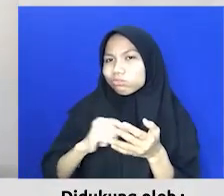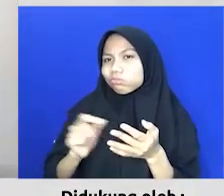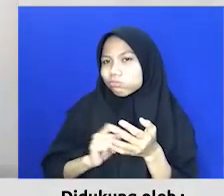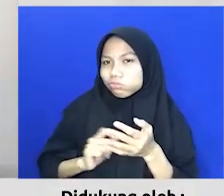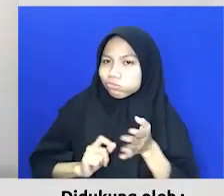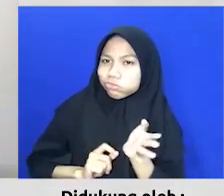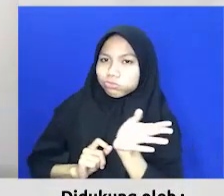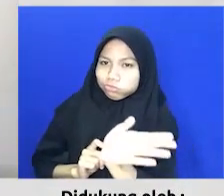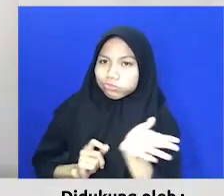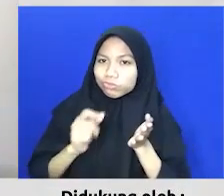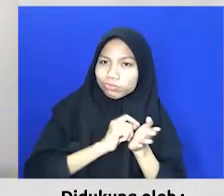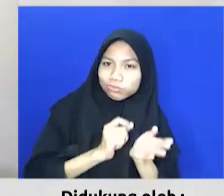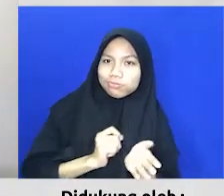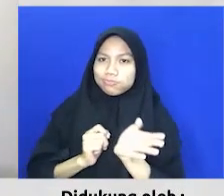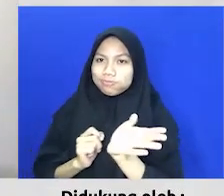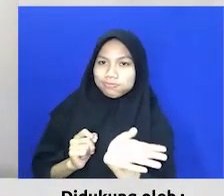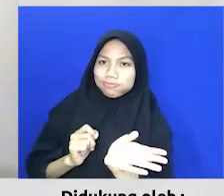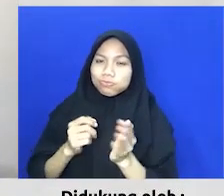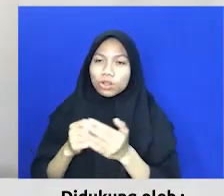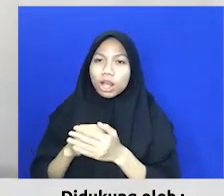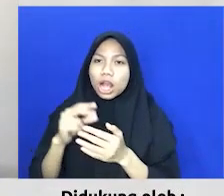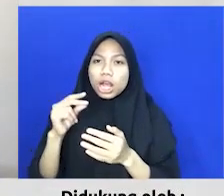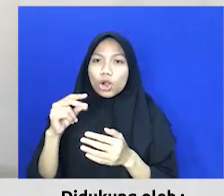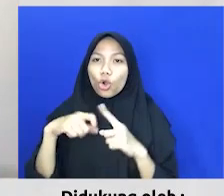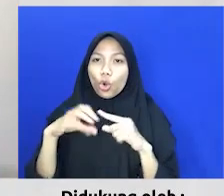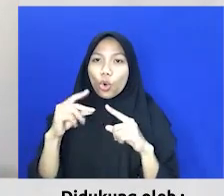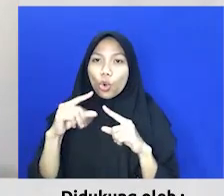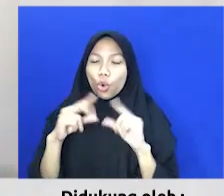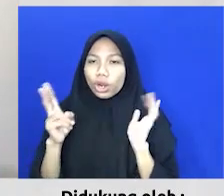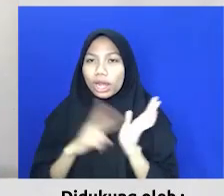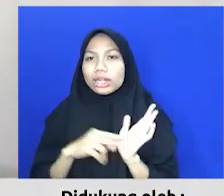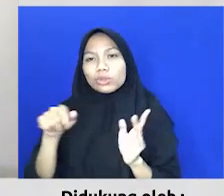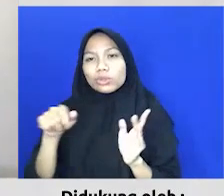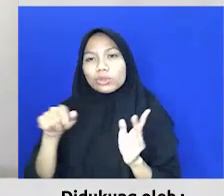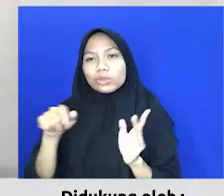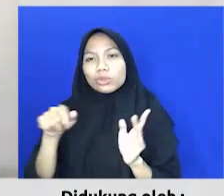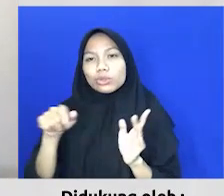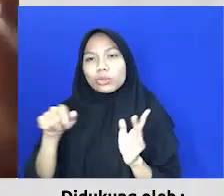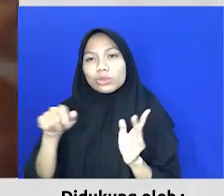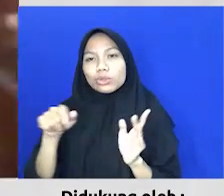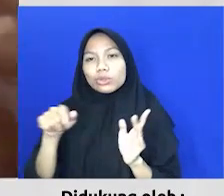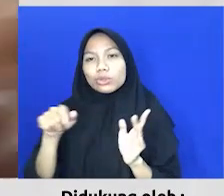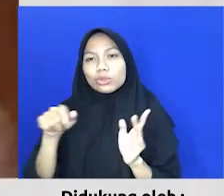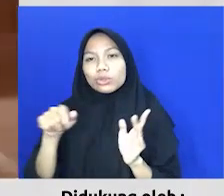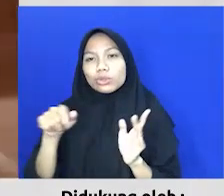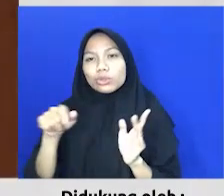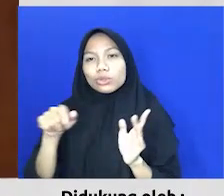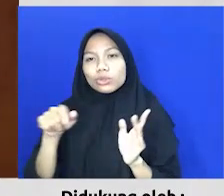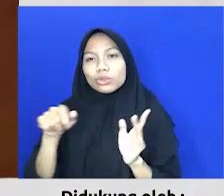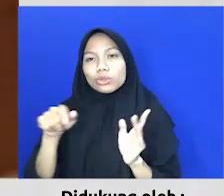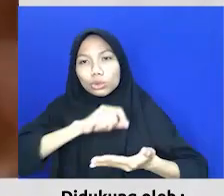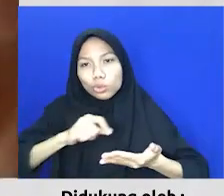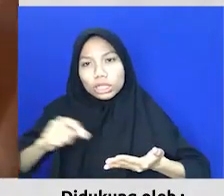kekhawatirannya itu langsung kepada pembaca-pembaca itu yang bukan ya kalangan menengah